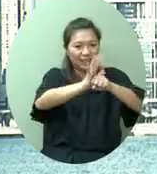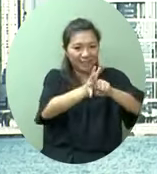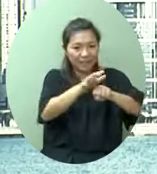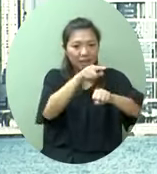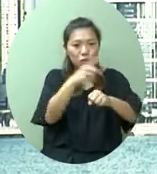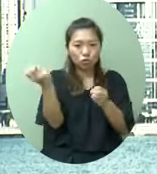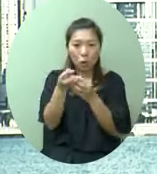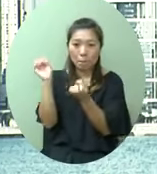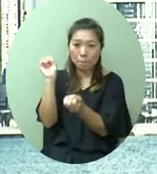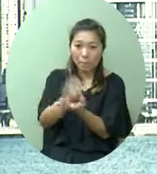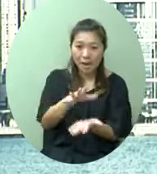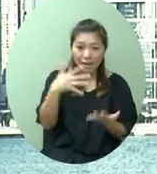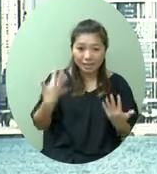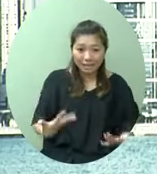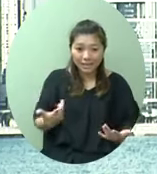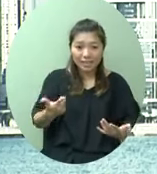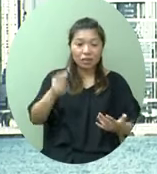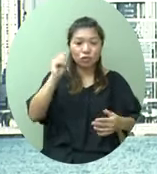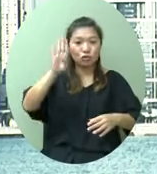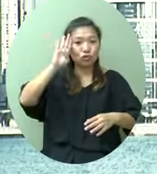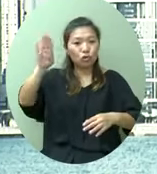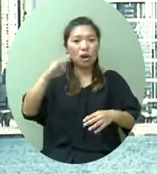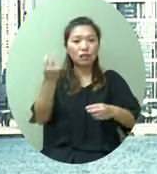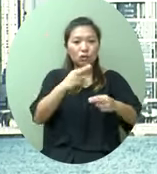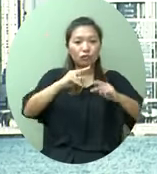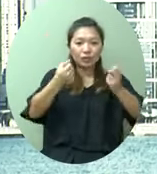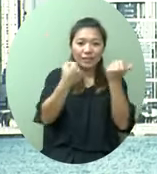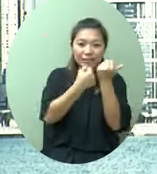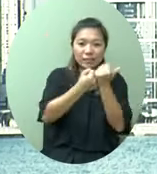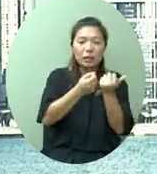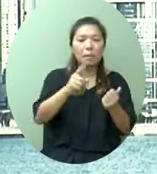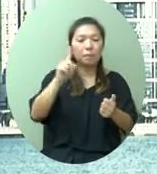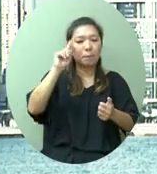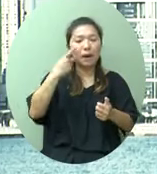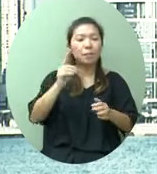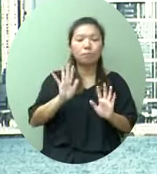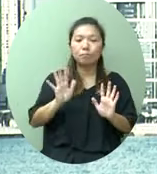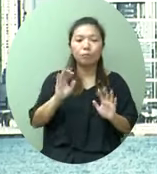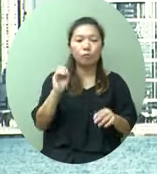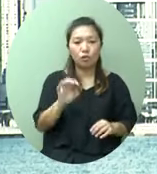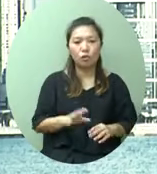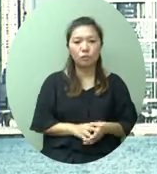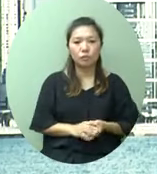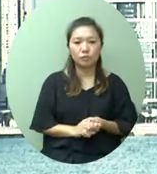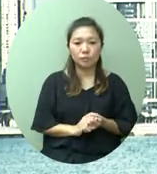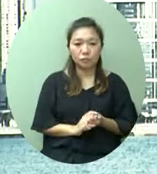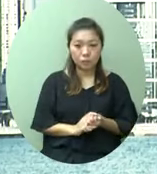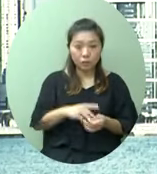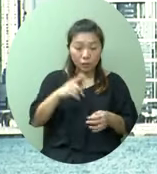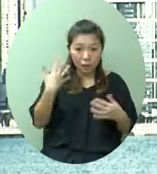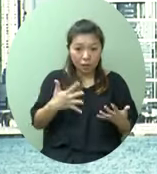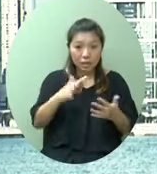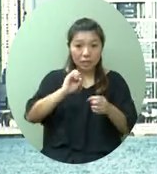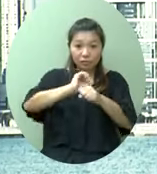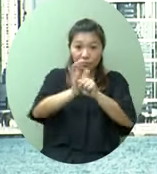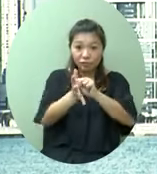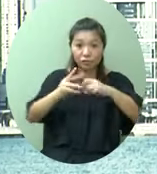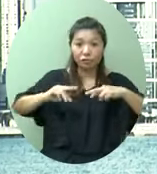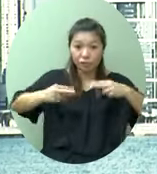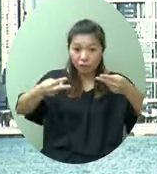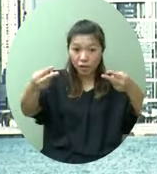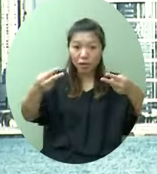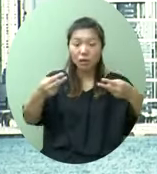引發到之後嗰個嘅需要我哋支援嘅地方。當然喺呢一段時間裏邊，隨住疫情嘅發展